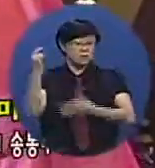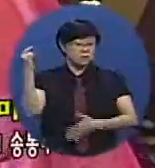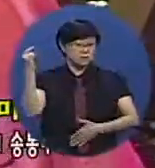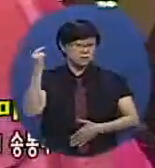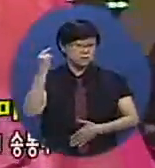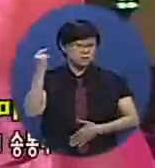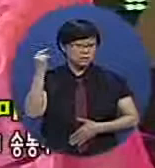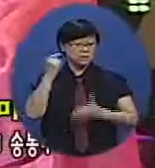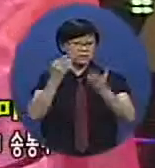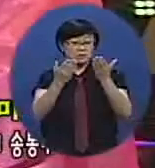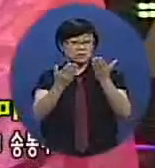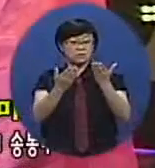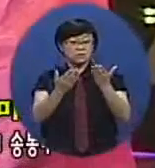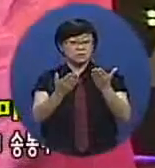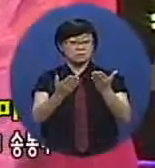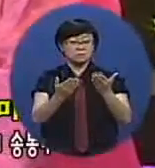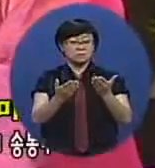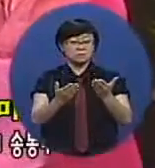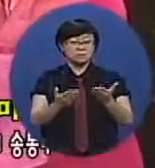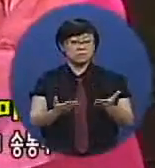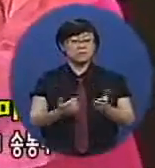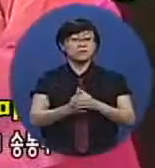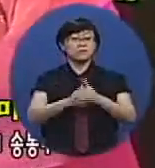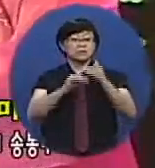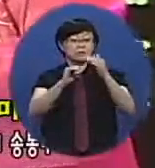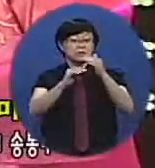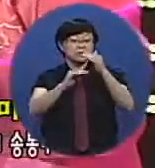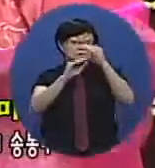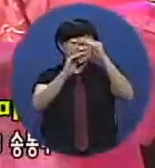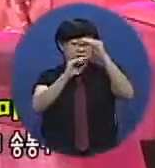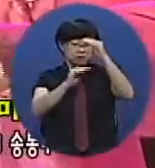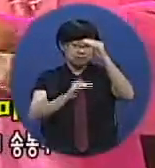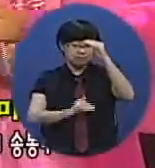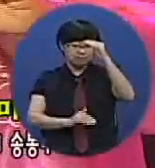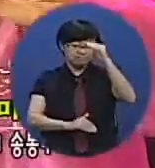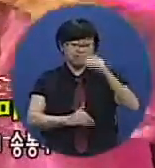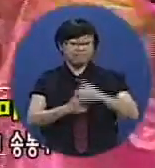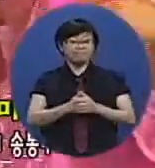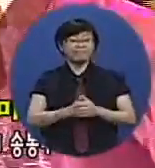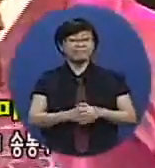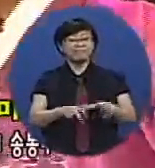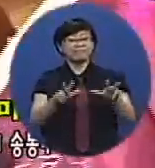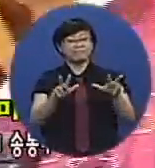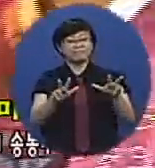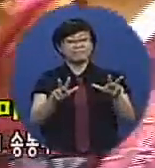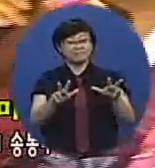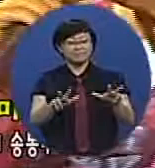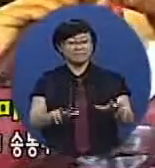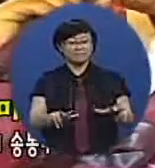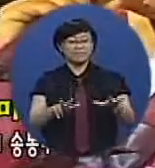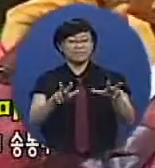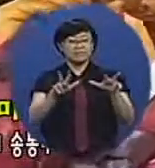어머님이 들려주신 그 이야기